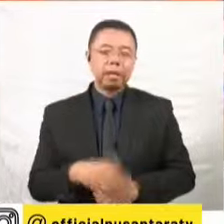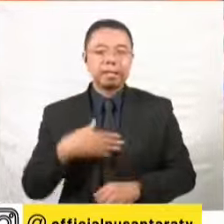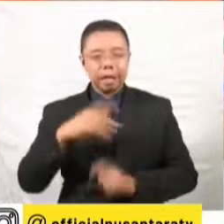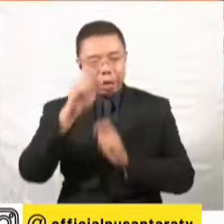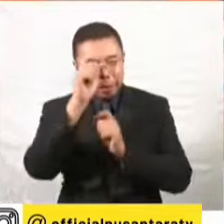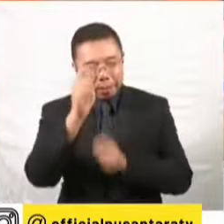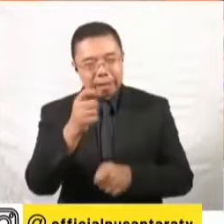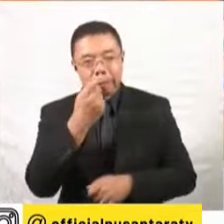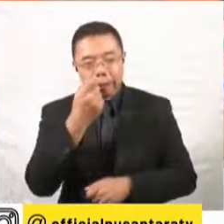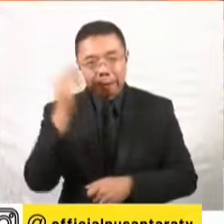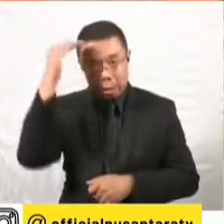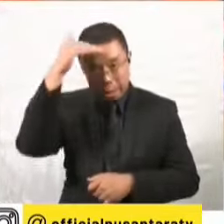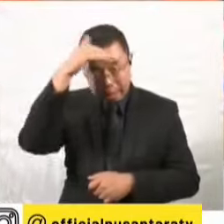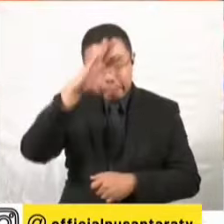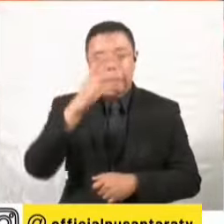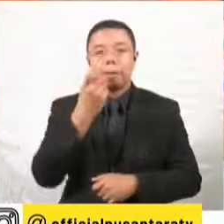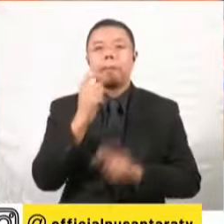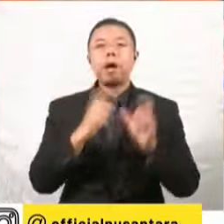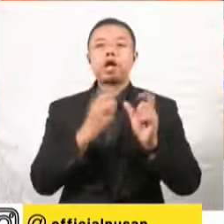saya